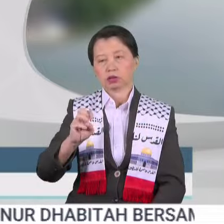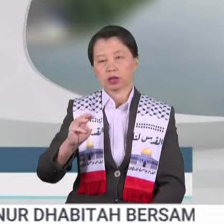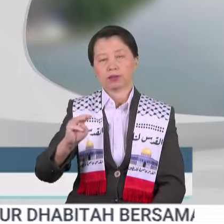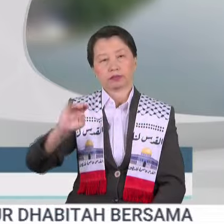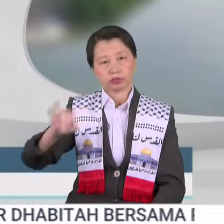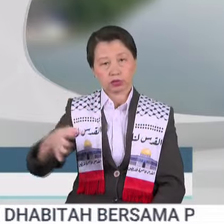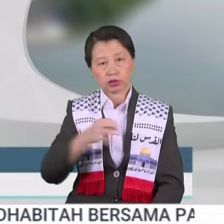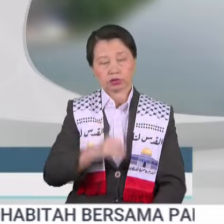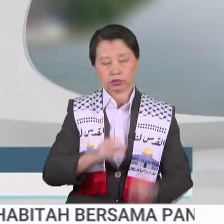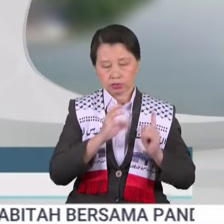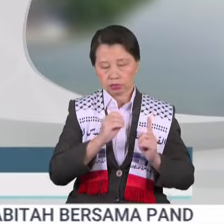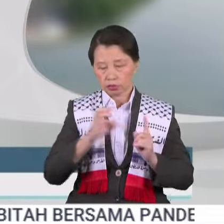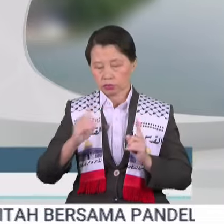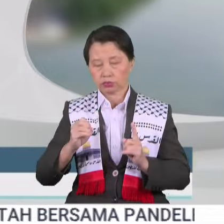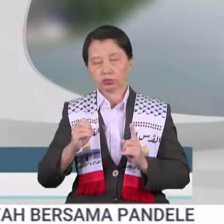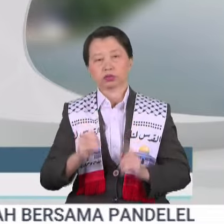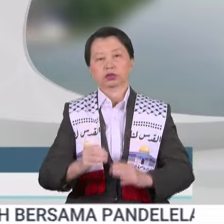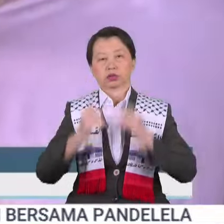100 unit lot kedai.